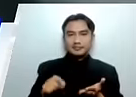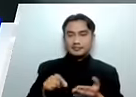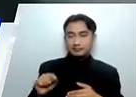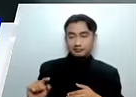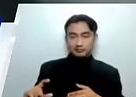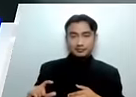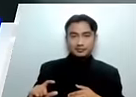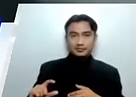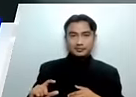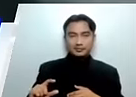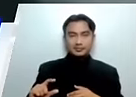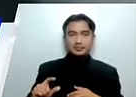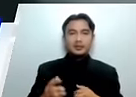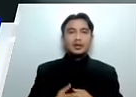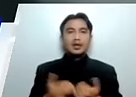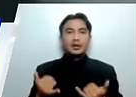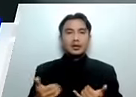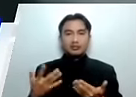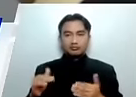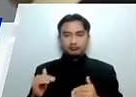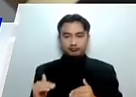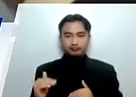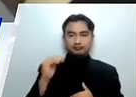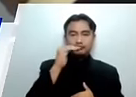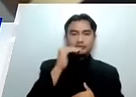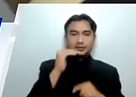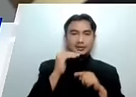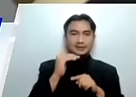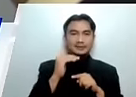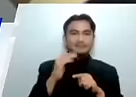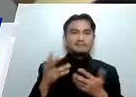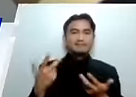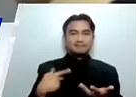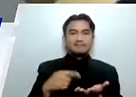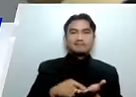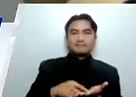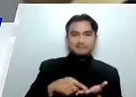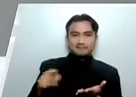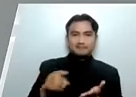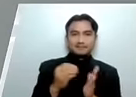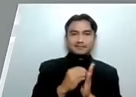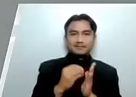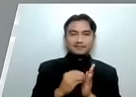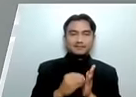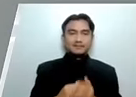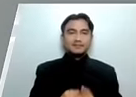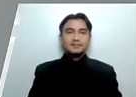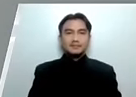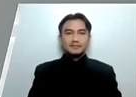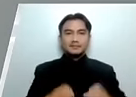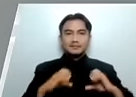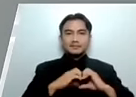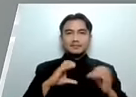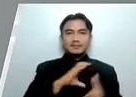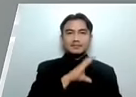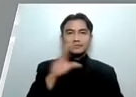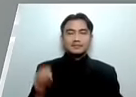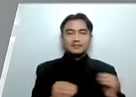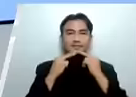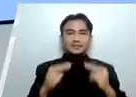So mag-move ka doon sa next na pinakamaliit. EJ Gomez, nagbabalita para sa GMA Integrated